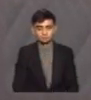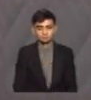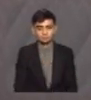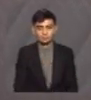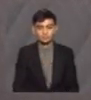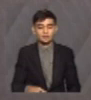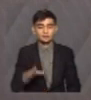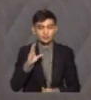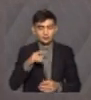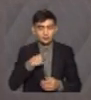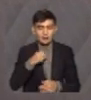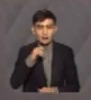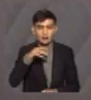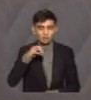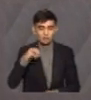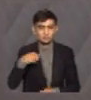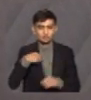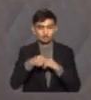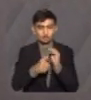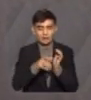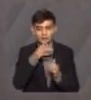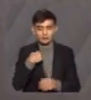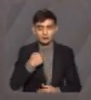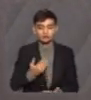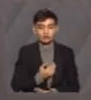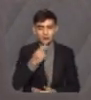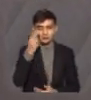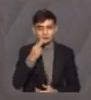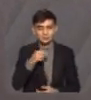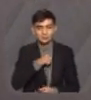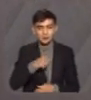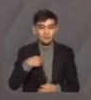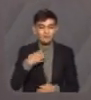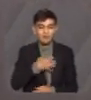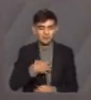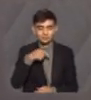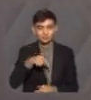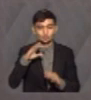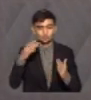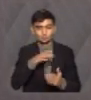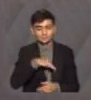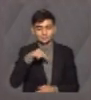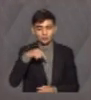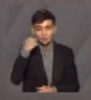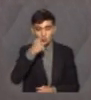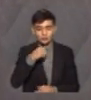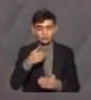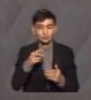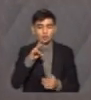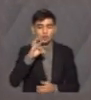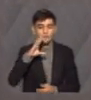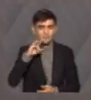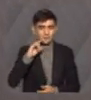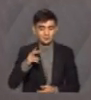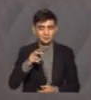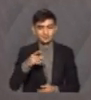Привет, я Артем Сафрыгин, мне 16 лет, я из Нур-Султана, и самое классное событие за этот год для меня было то, как Новак Джокович, на тот